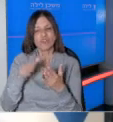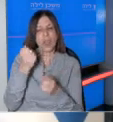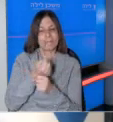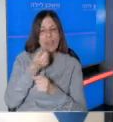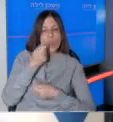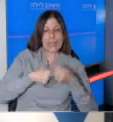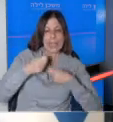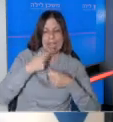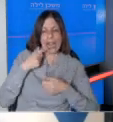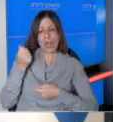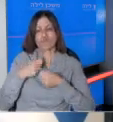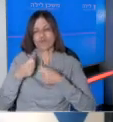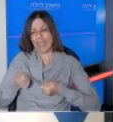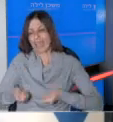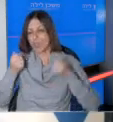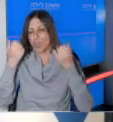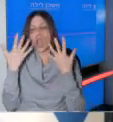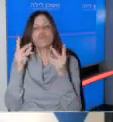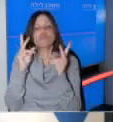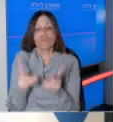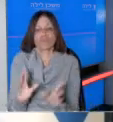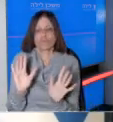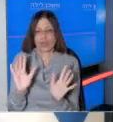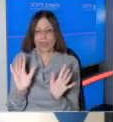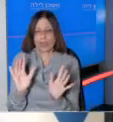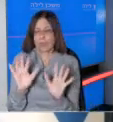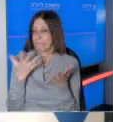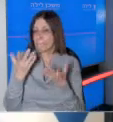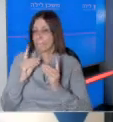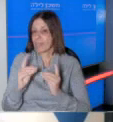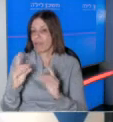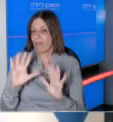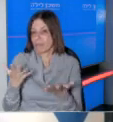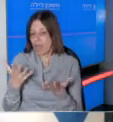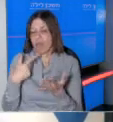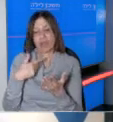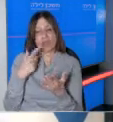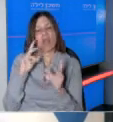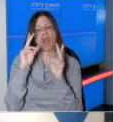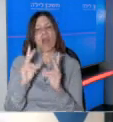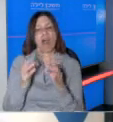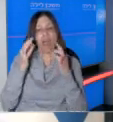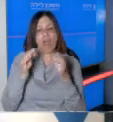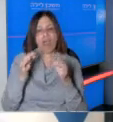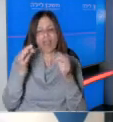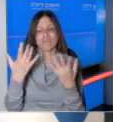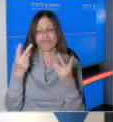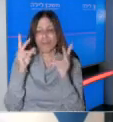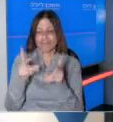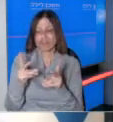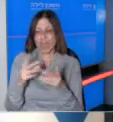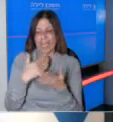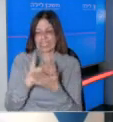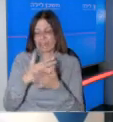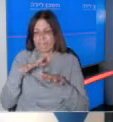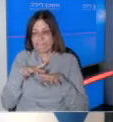המשק והחינוך, ככל שנוכל. מה הדרך? הדרך היא לעכב ככל הניתן את קצב